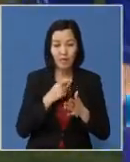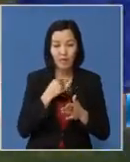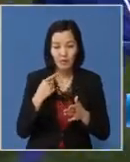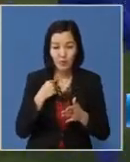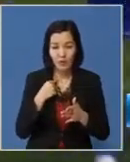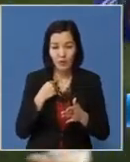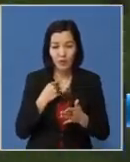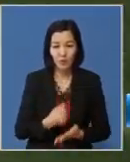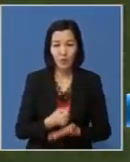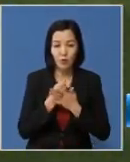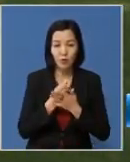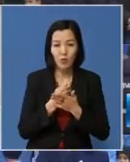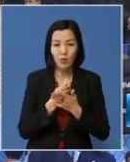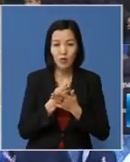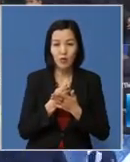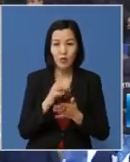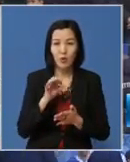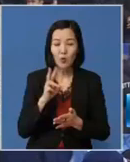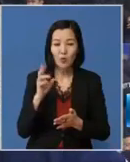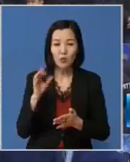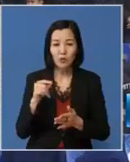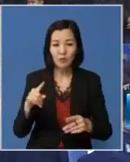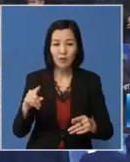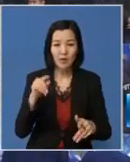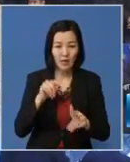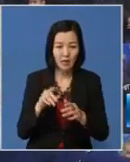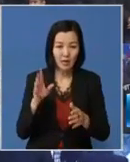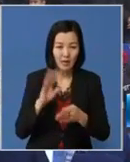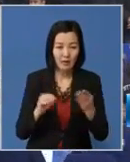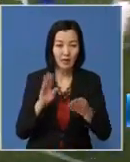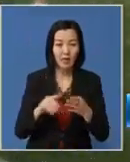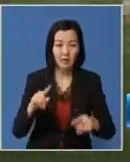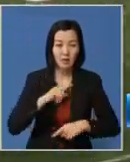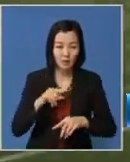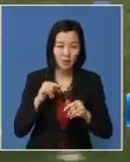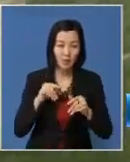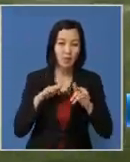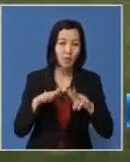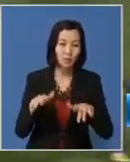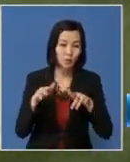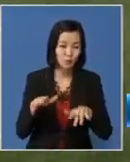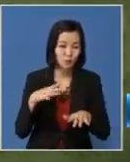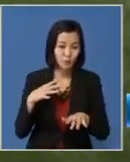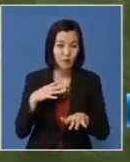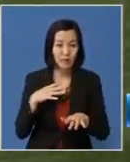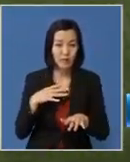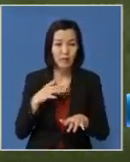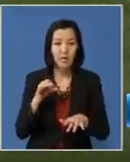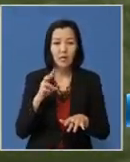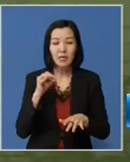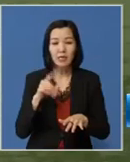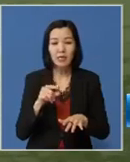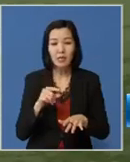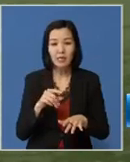жанкерлер қолдауынан күш алып, оқ жетпестің қақпасын жиі торуылдады. Бұған дейін екі голға ассистент болған Ненад Адамович